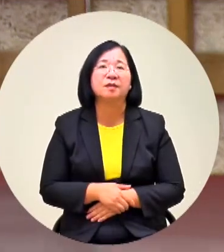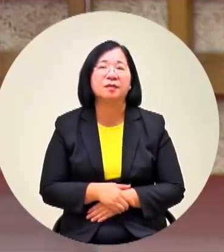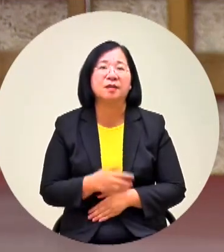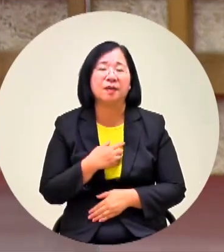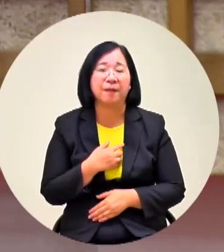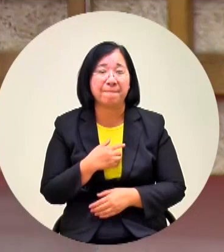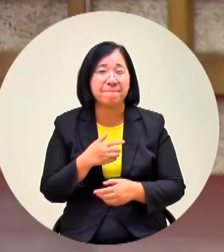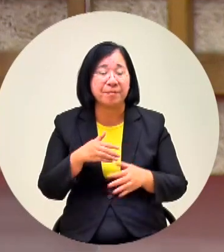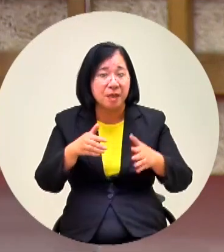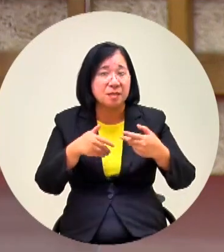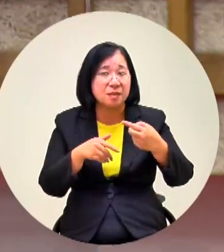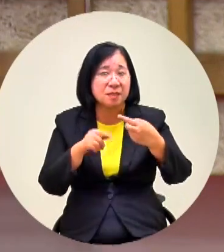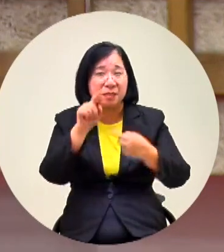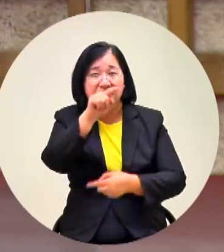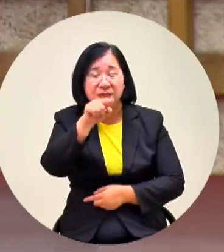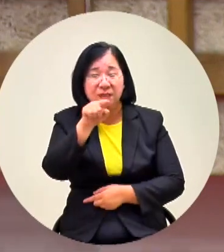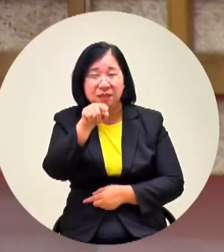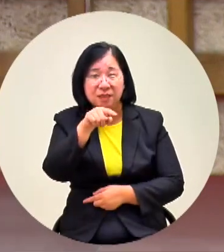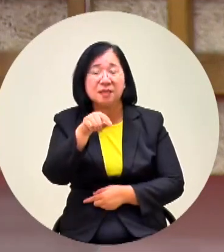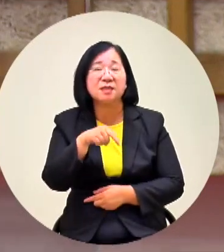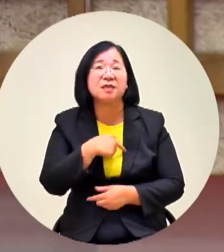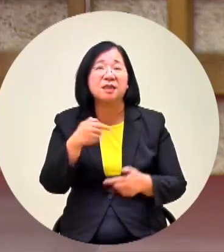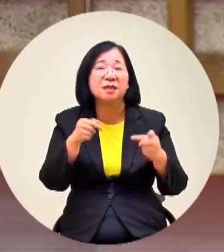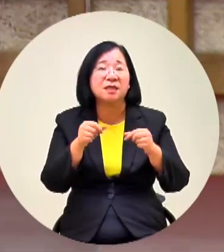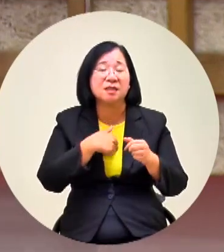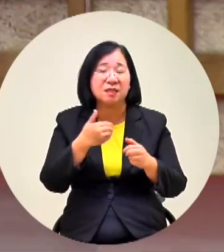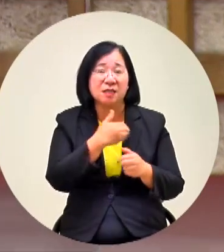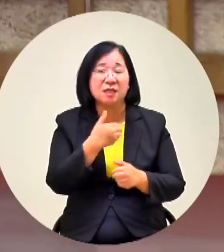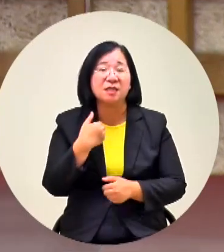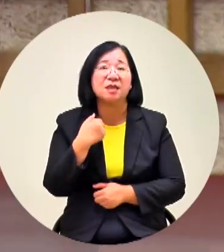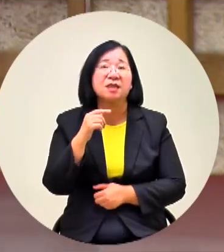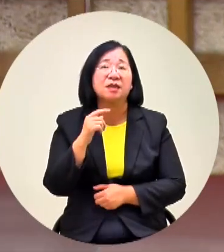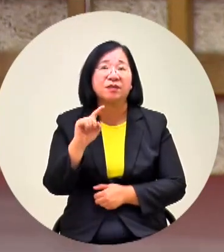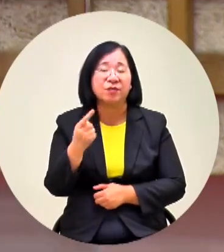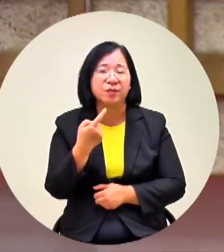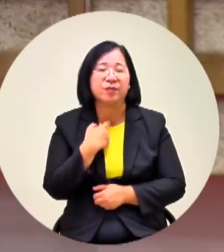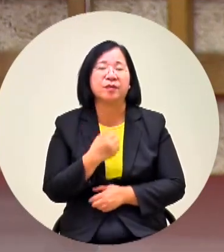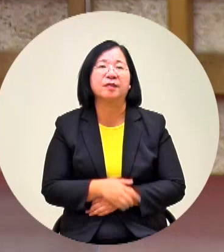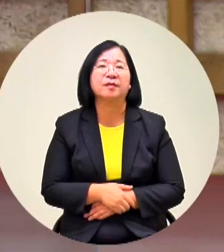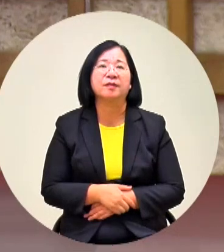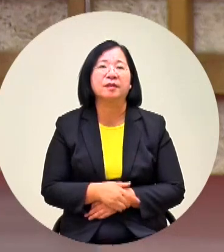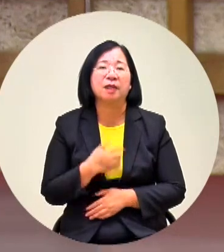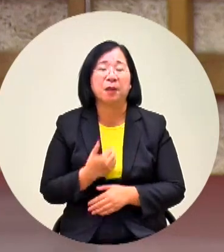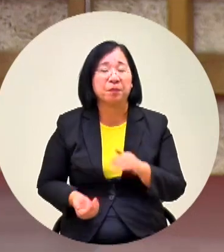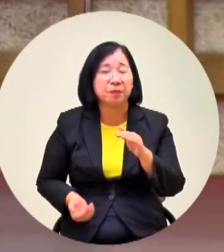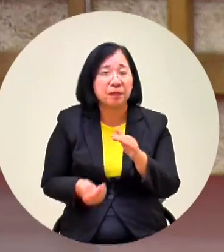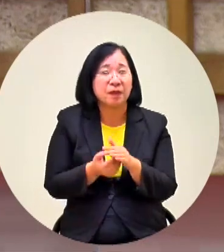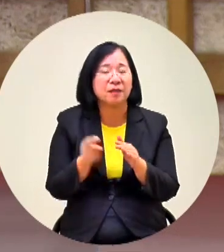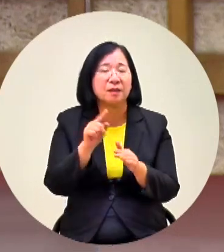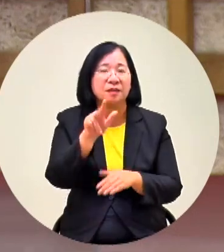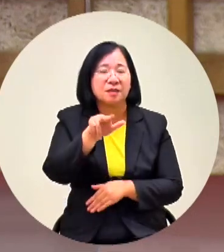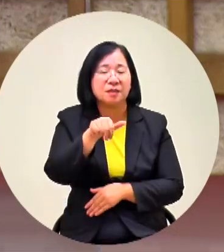这个氢能源发展路线，要在2050年氢能要达到可以达到这个7500亿美元的产值。德